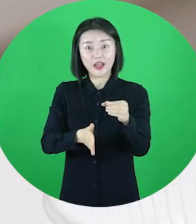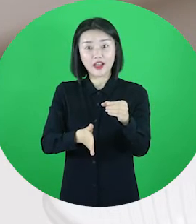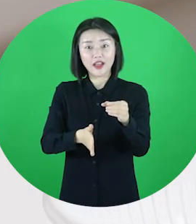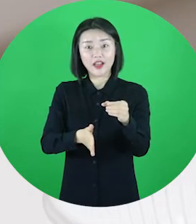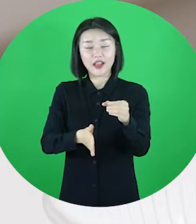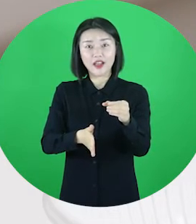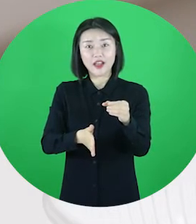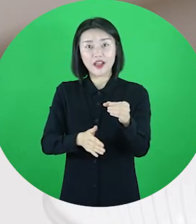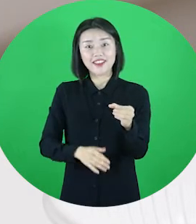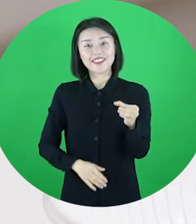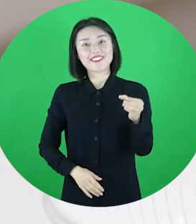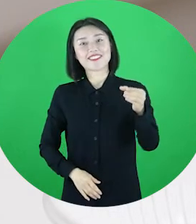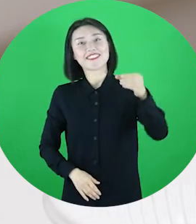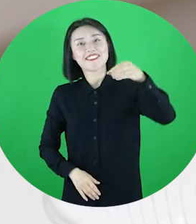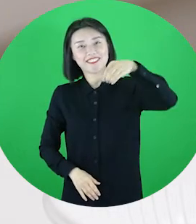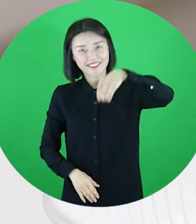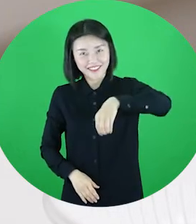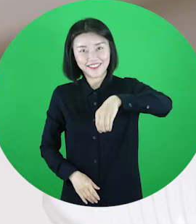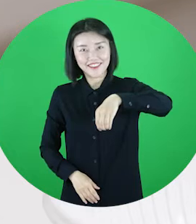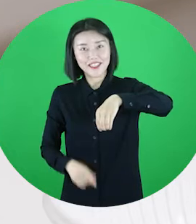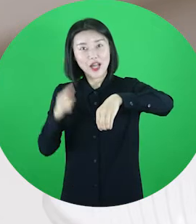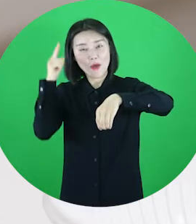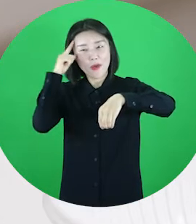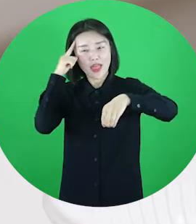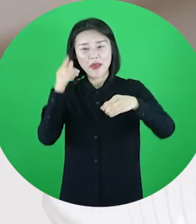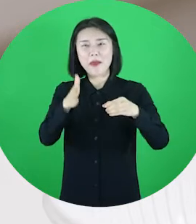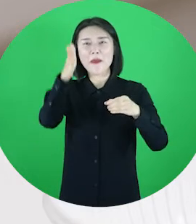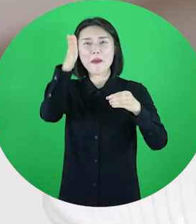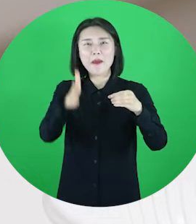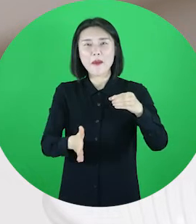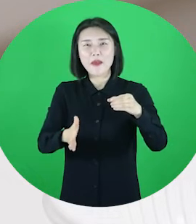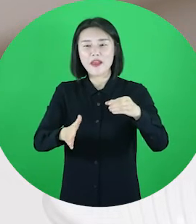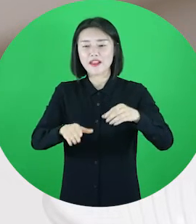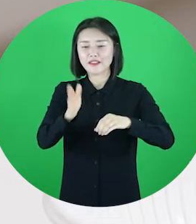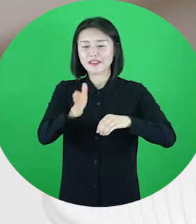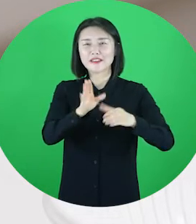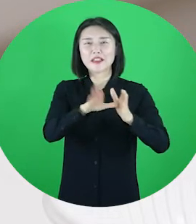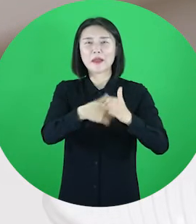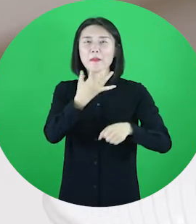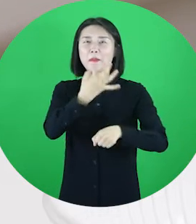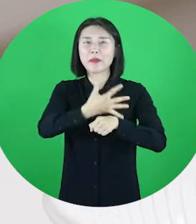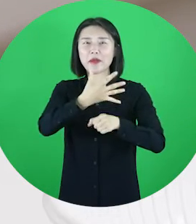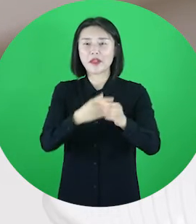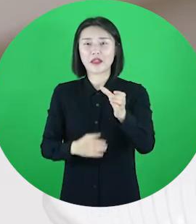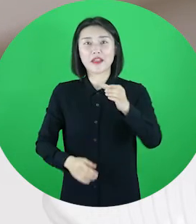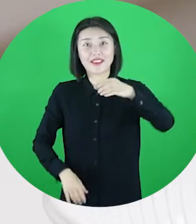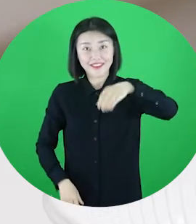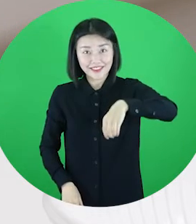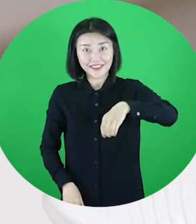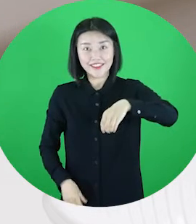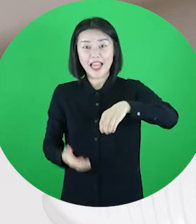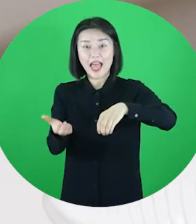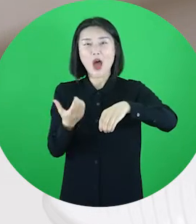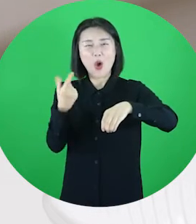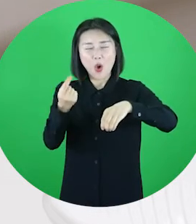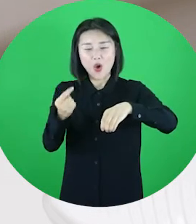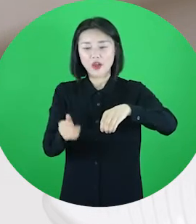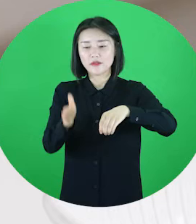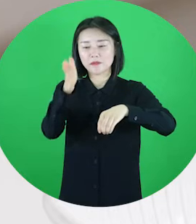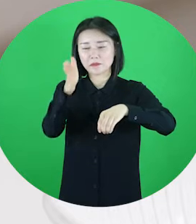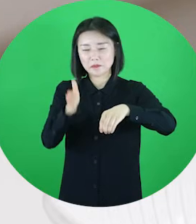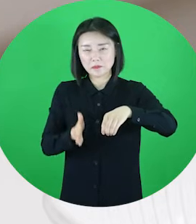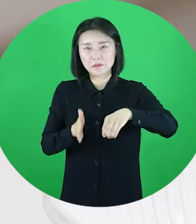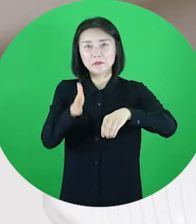천천히. 네, 그 다음에 평평한 부분을 바닥으로 이렇게 높여주겠습니다. 그리고 아까처럼 똑같이